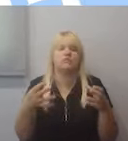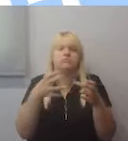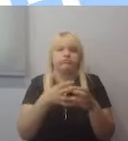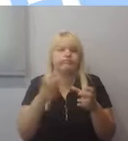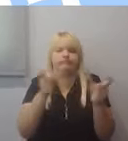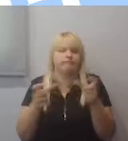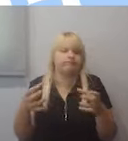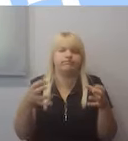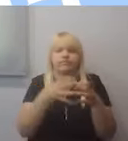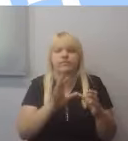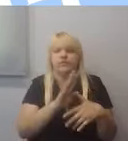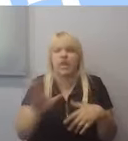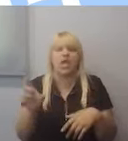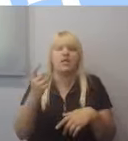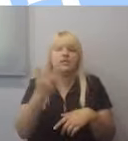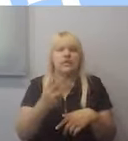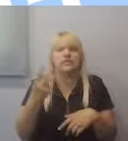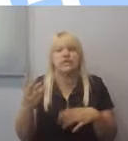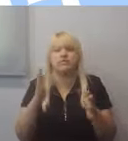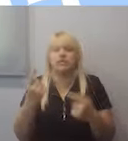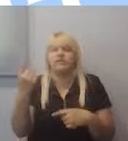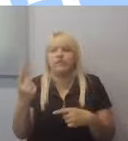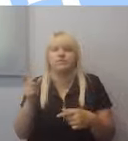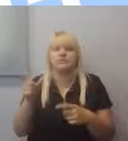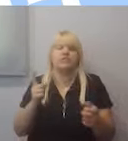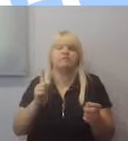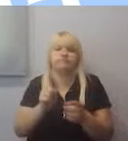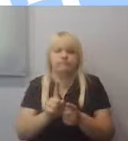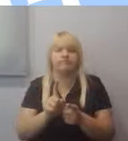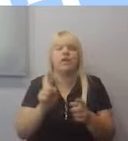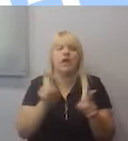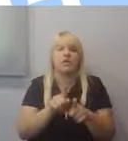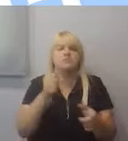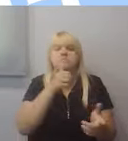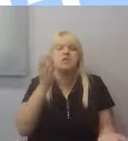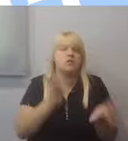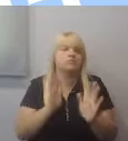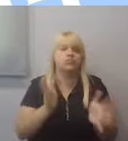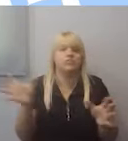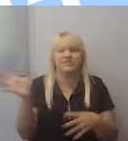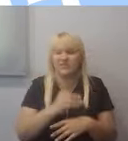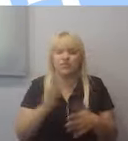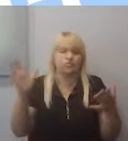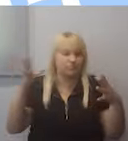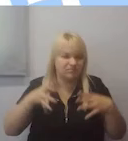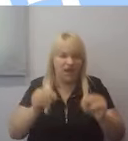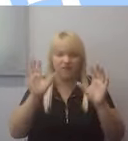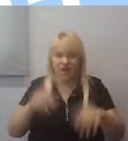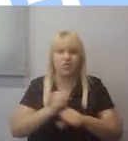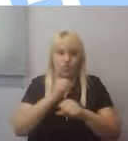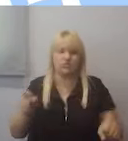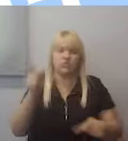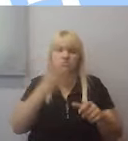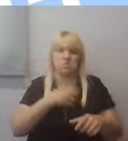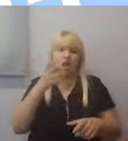varbūt pat viens bet mēs mēģināsim izdarīt visu lai nodrošinātu pacientu evakuāciju no slimnīcām uz